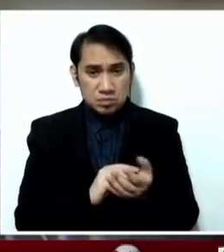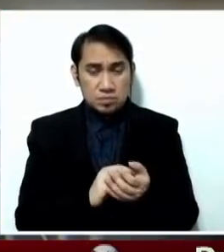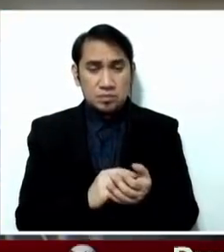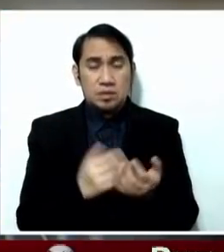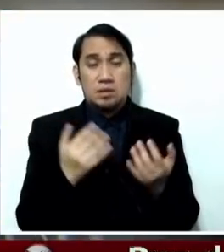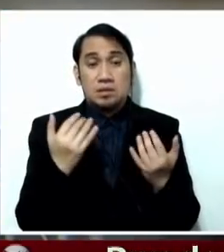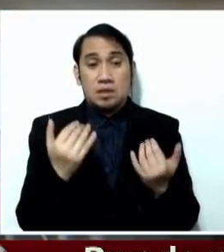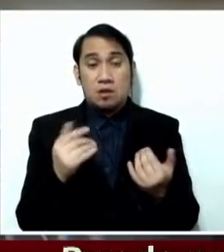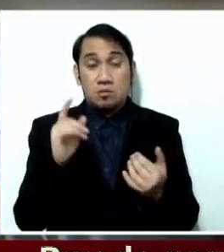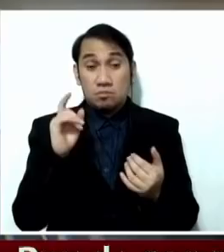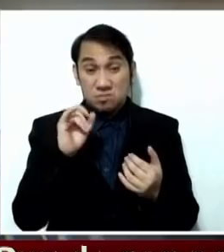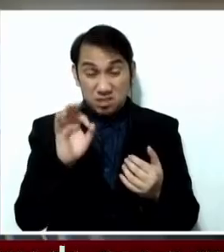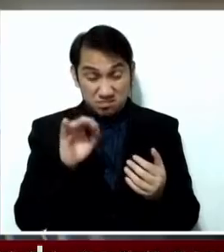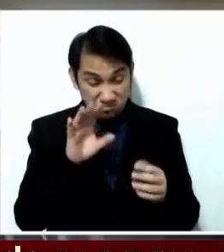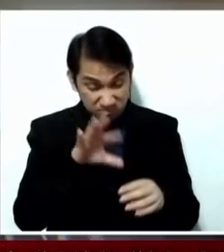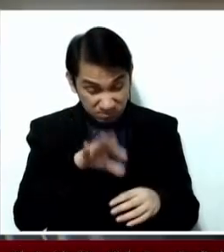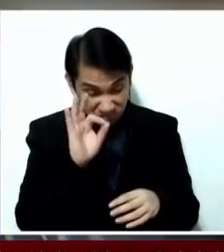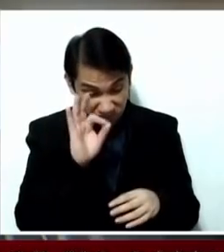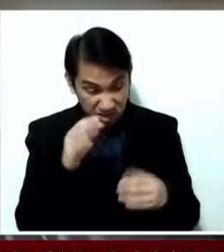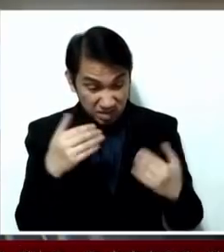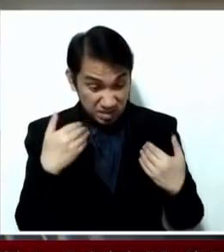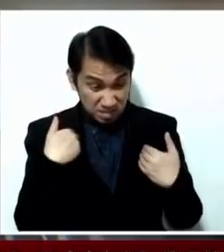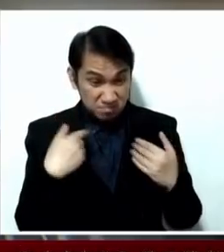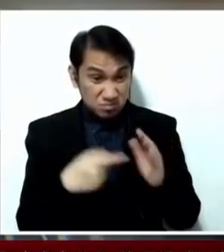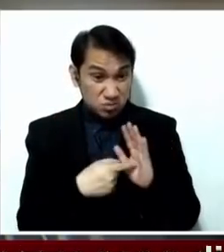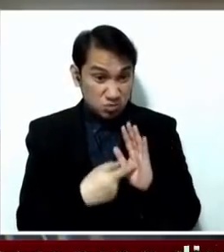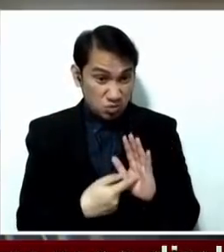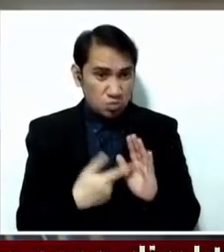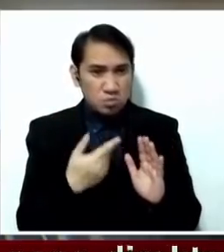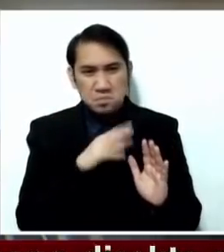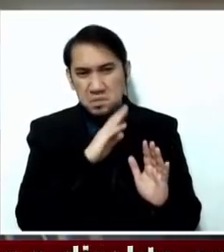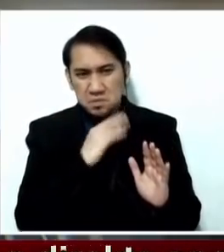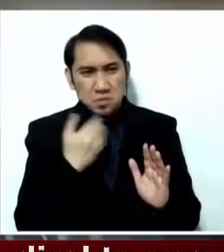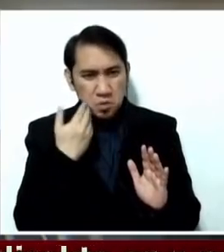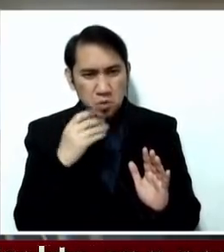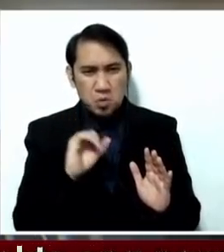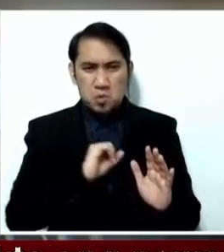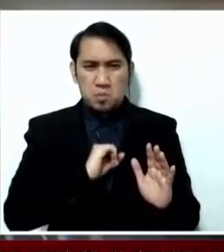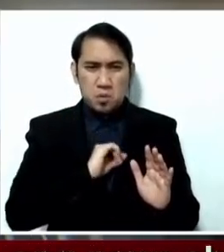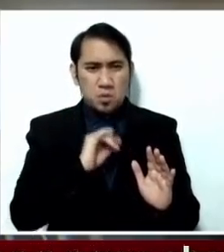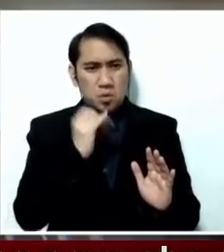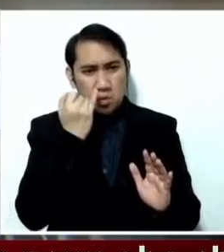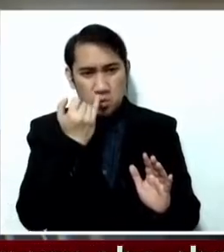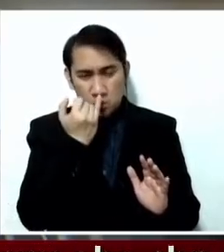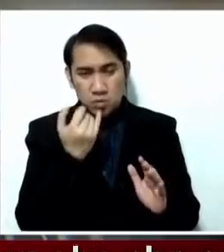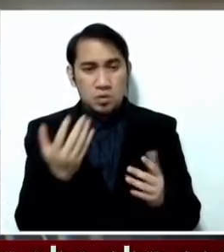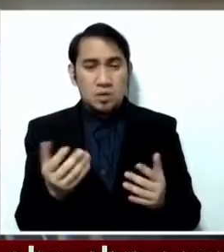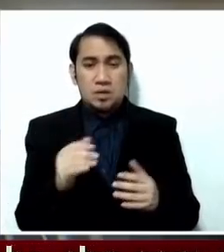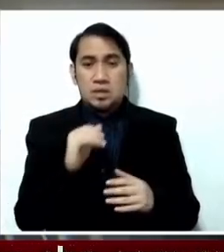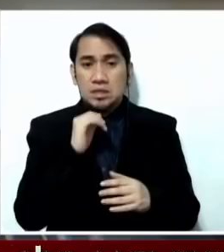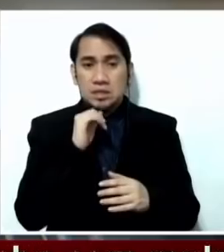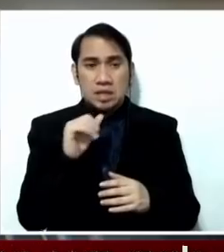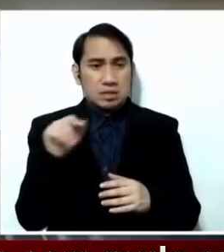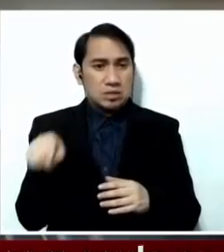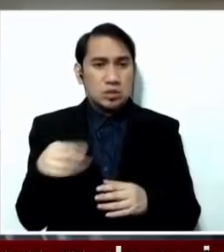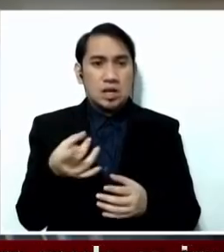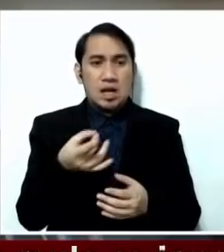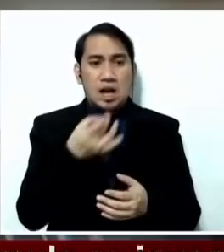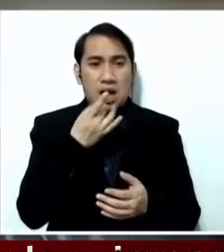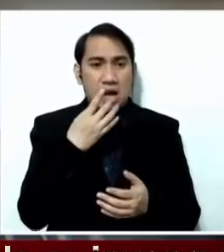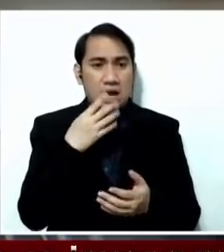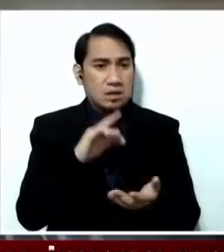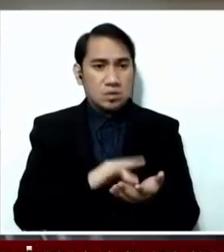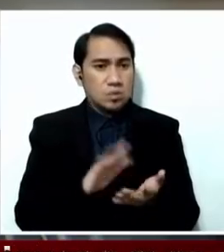ka agad at may symptoms ang patient, right away, hindi ka iinom ng unproven medication, konsulta ka sa